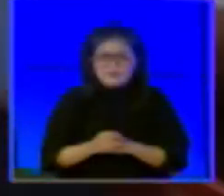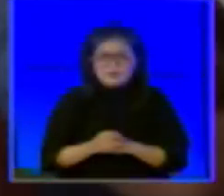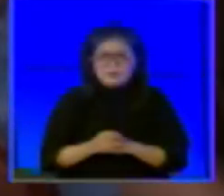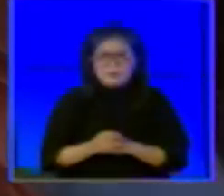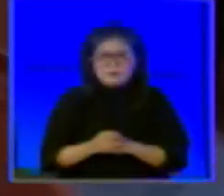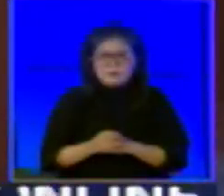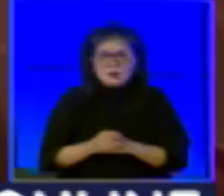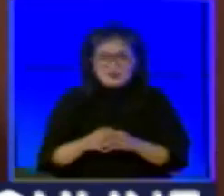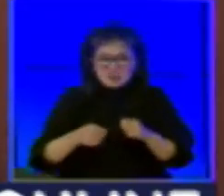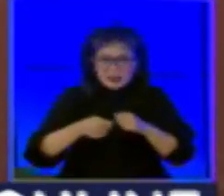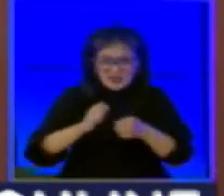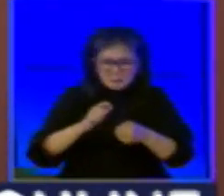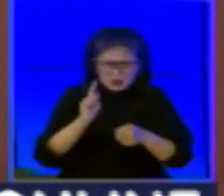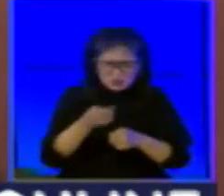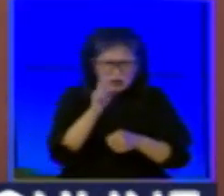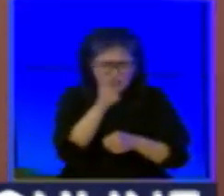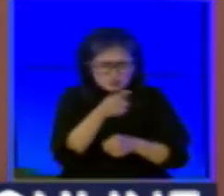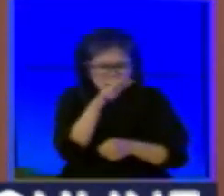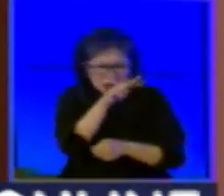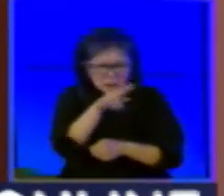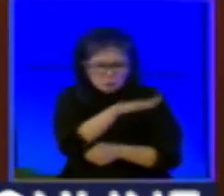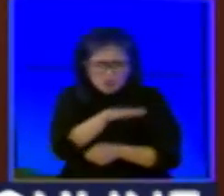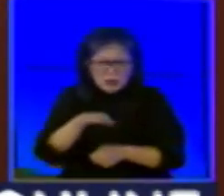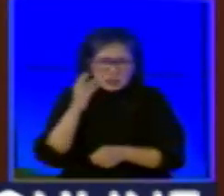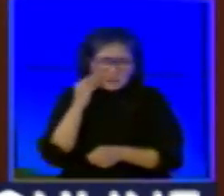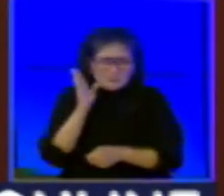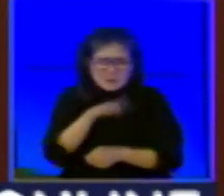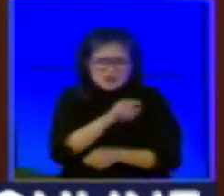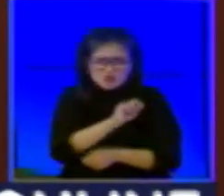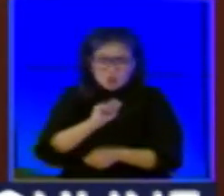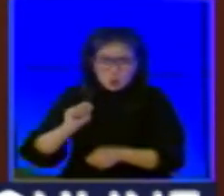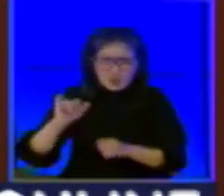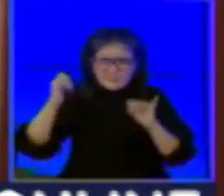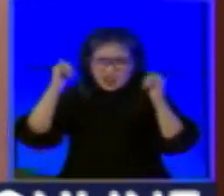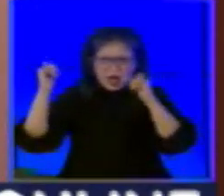Petugas masih mendapati sejumlah anak usia sekolah yang tengah asyik bermain game online.